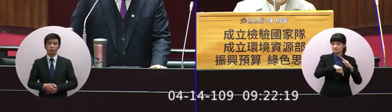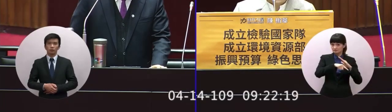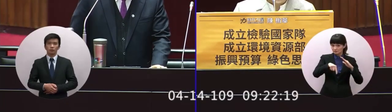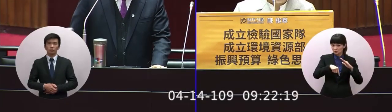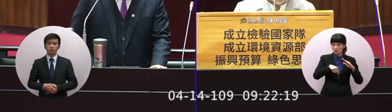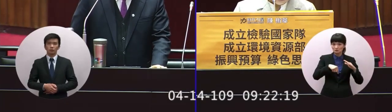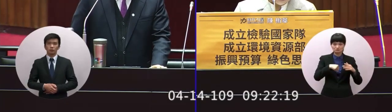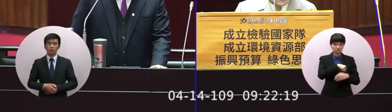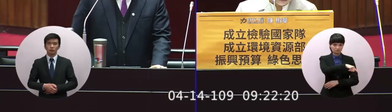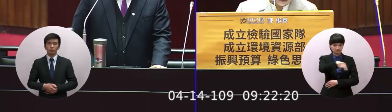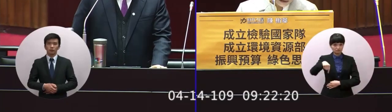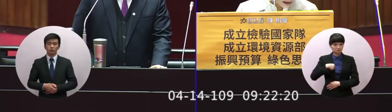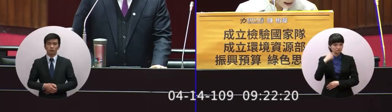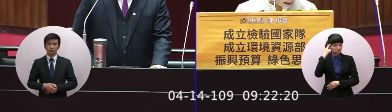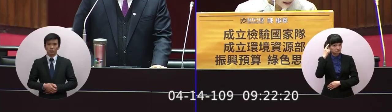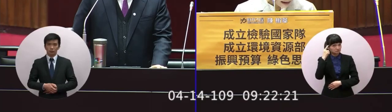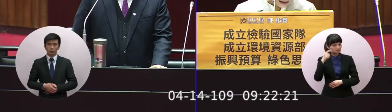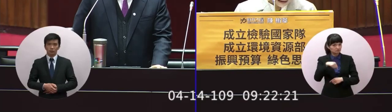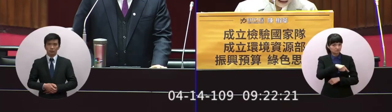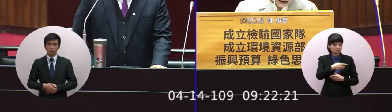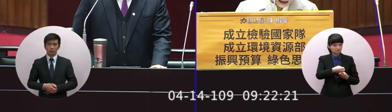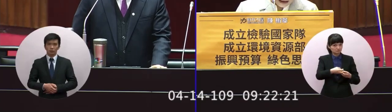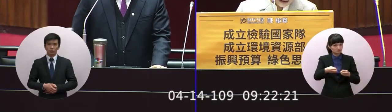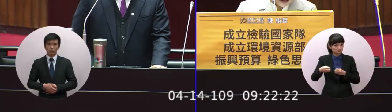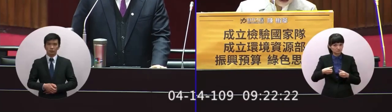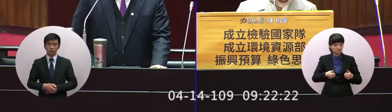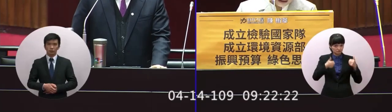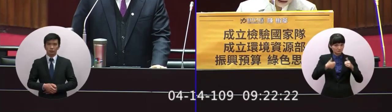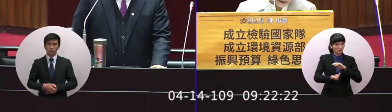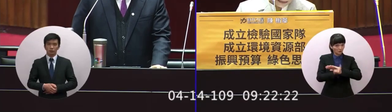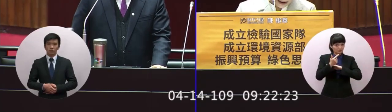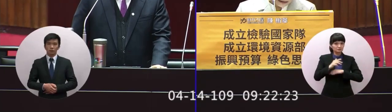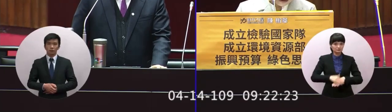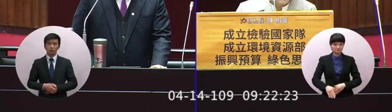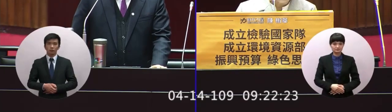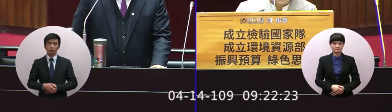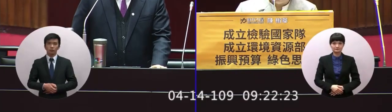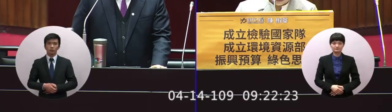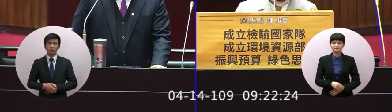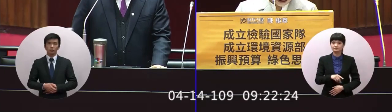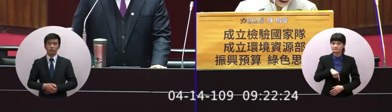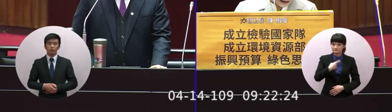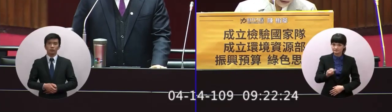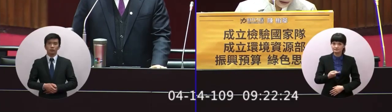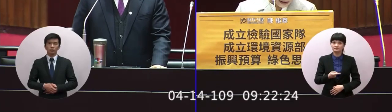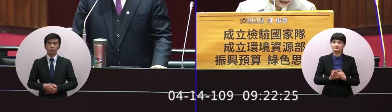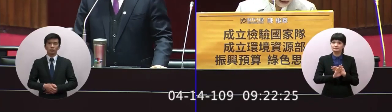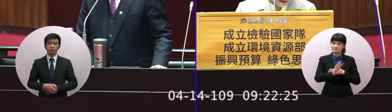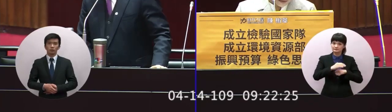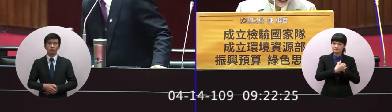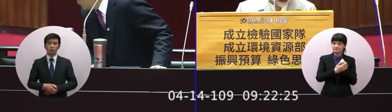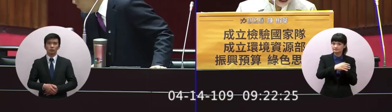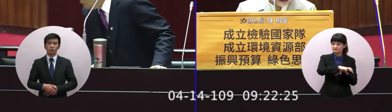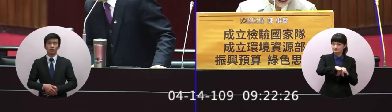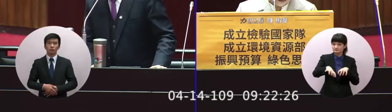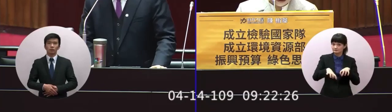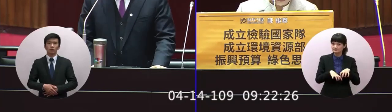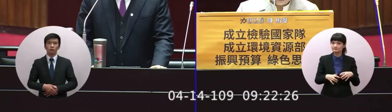了哈，所以是不是能够来支持？那在其他的环保的事情哈。就是现在我